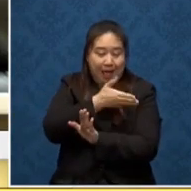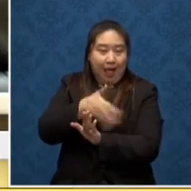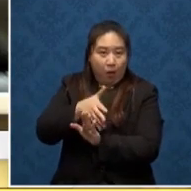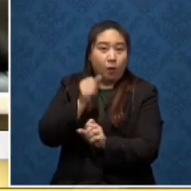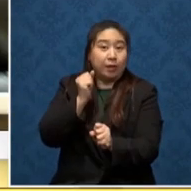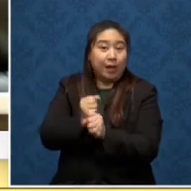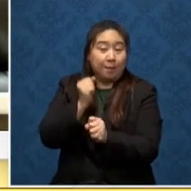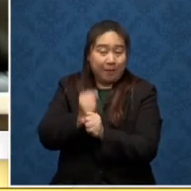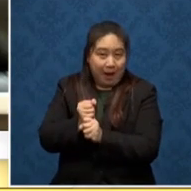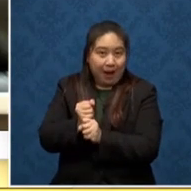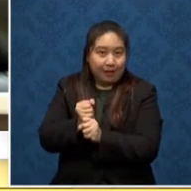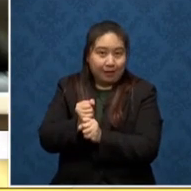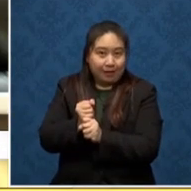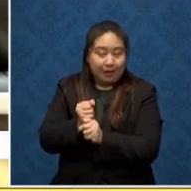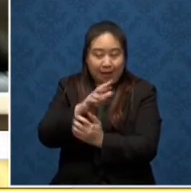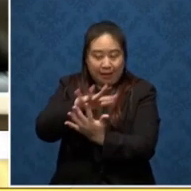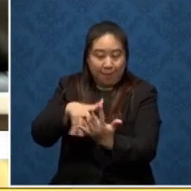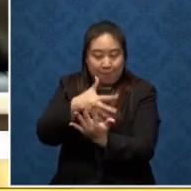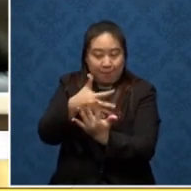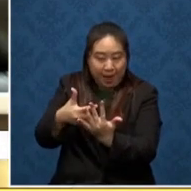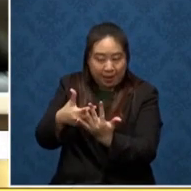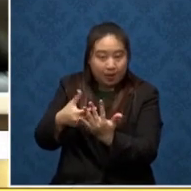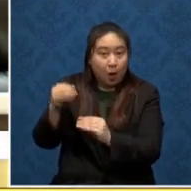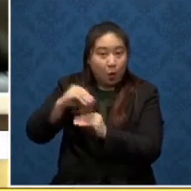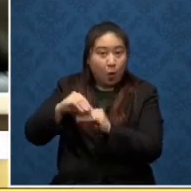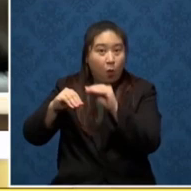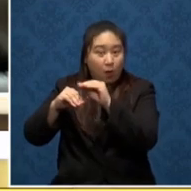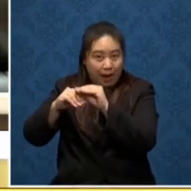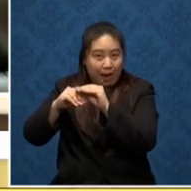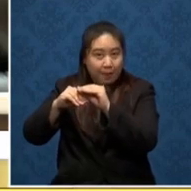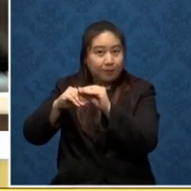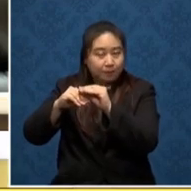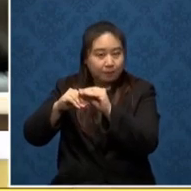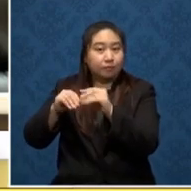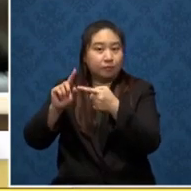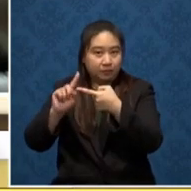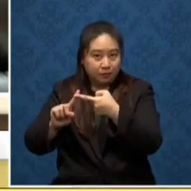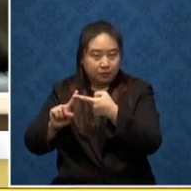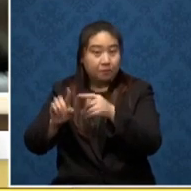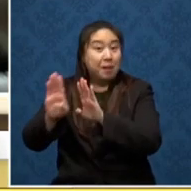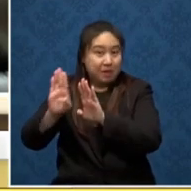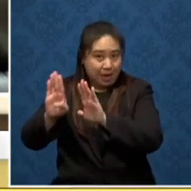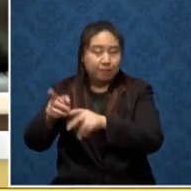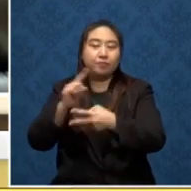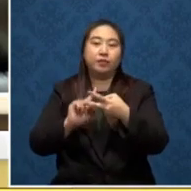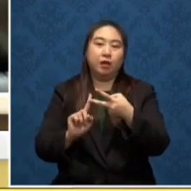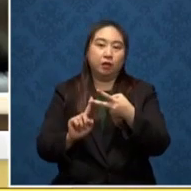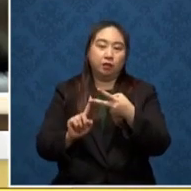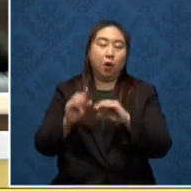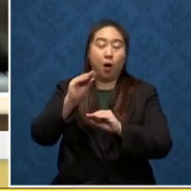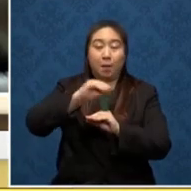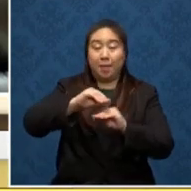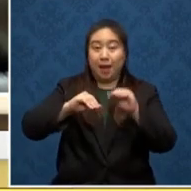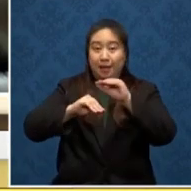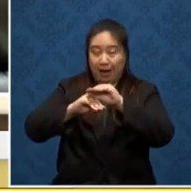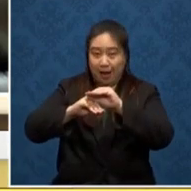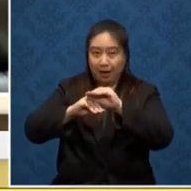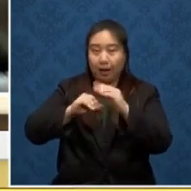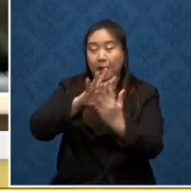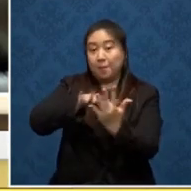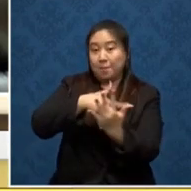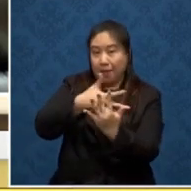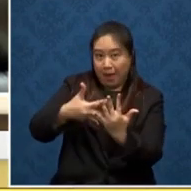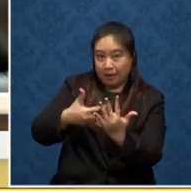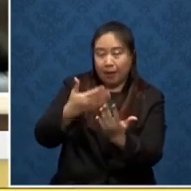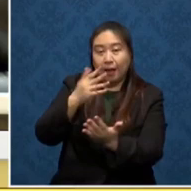เพียบกับแผนงานหรอโครงการที่กำหนดไว้2.ผนงานโครงการและแผนก็ประมาณ